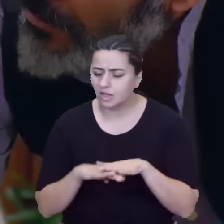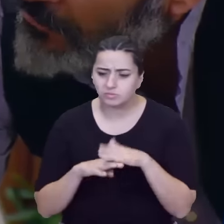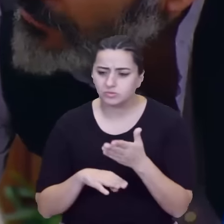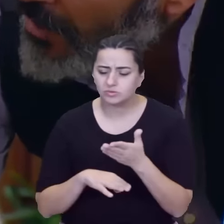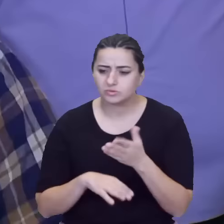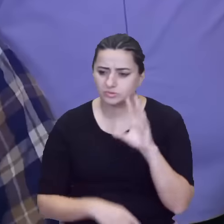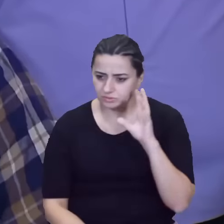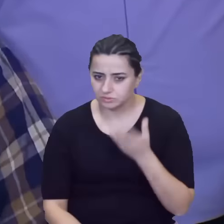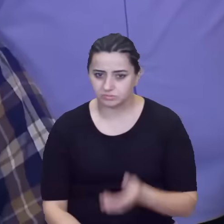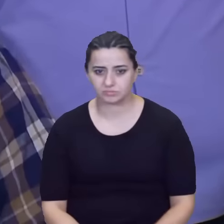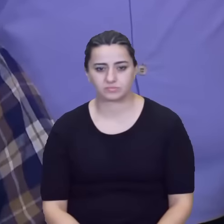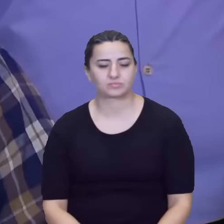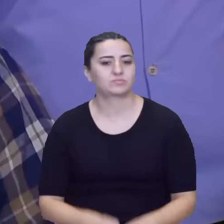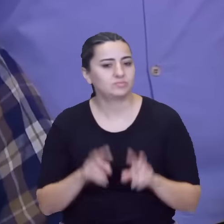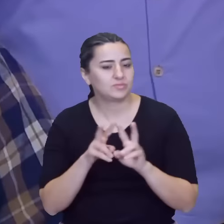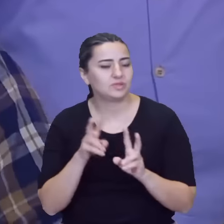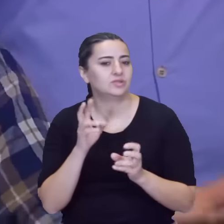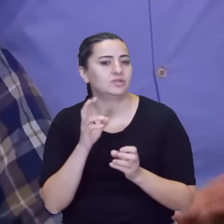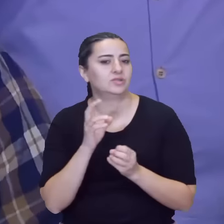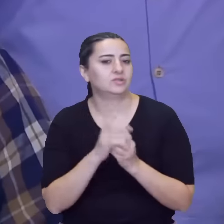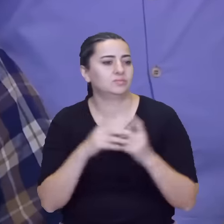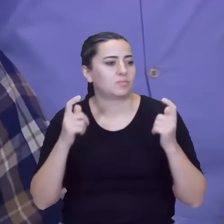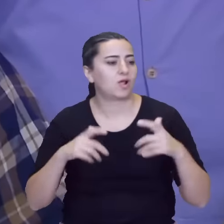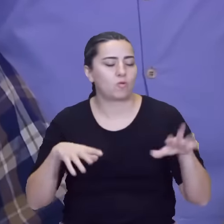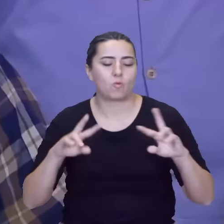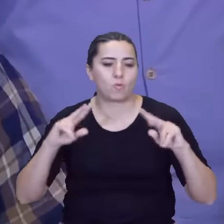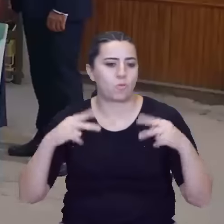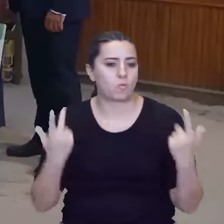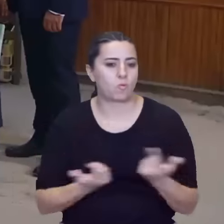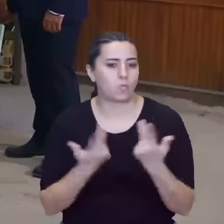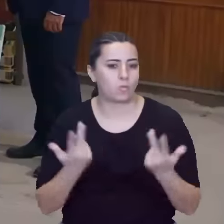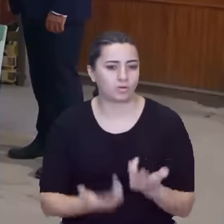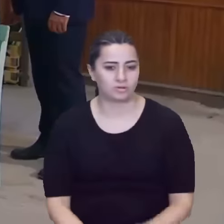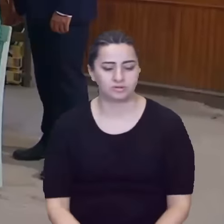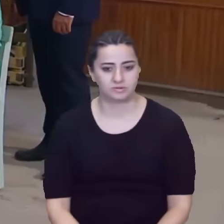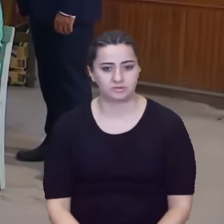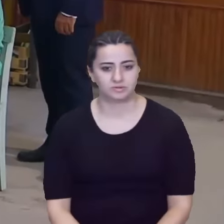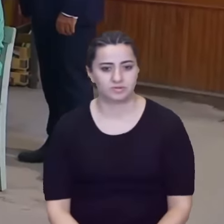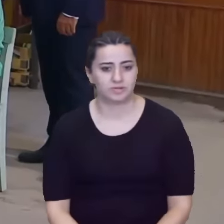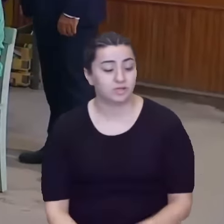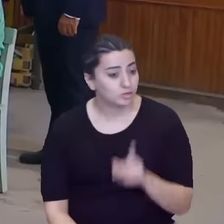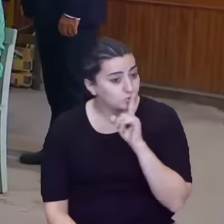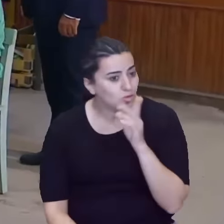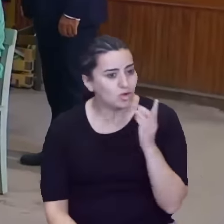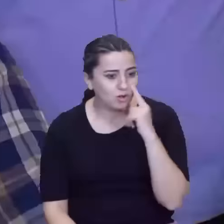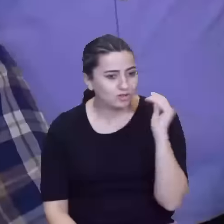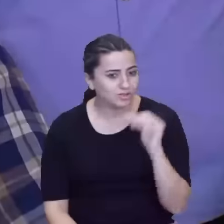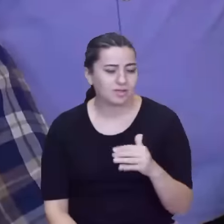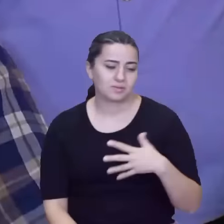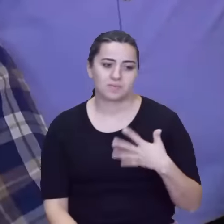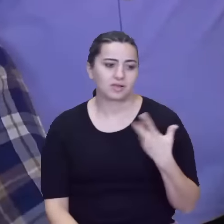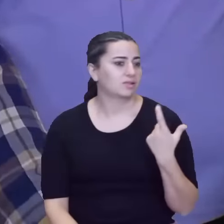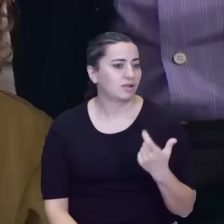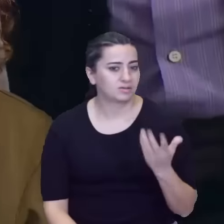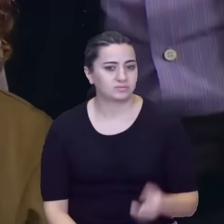abi? Sen ne ayaksın ya? Ya Mesut, sabah sabah bütün mahalleyi ayağa diktin ya. He. Susmuş, hoş geldin ya. Merak